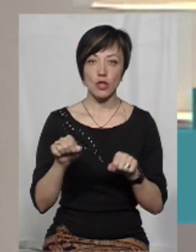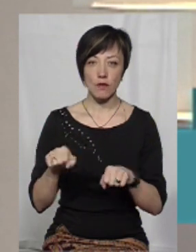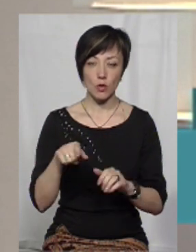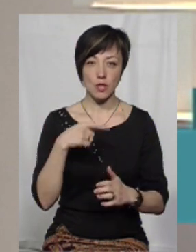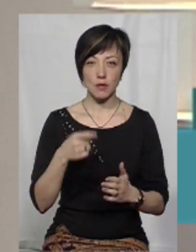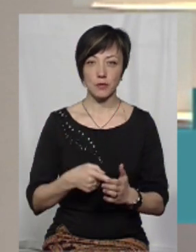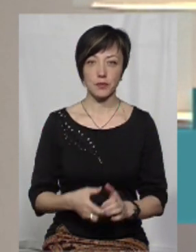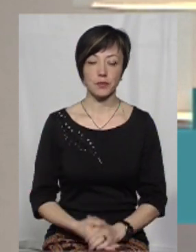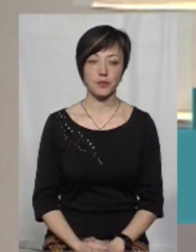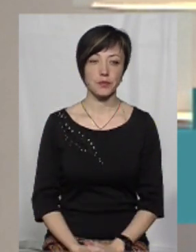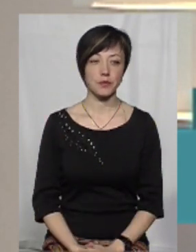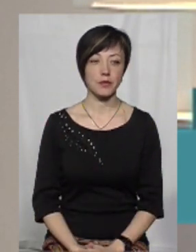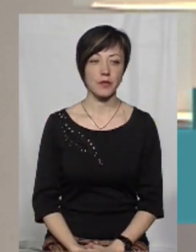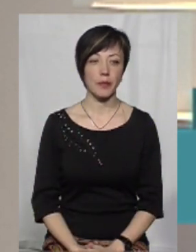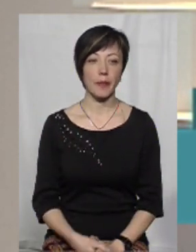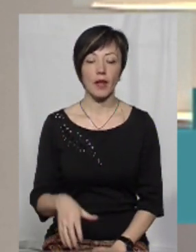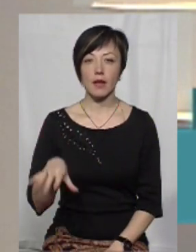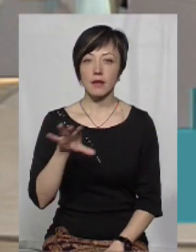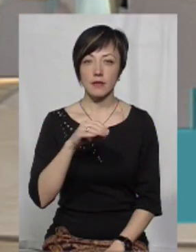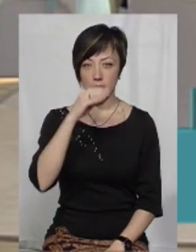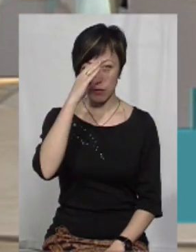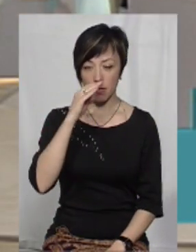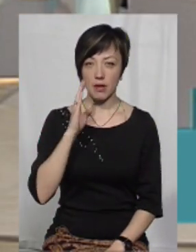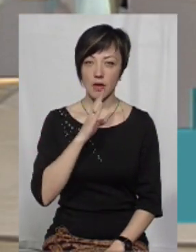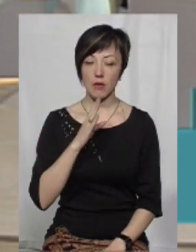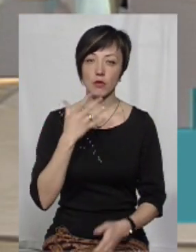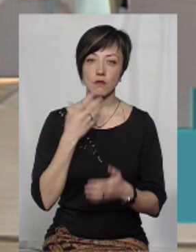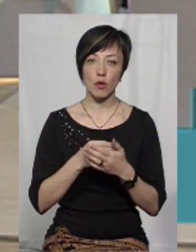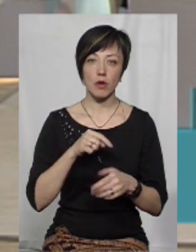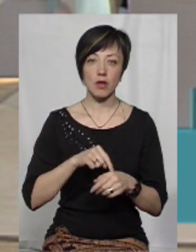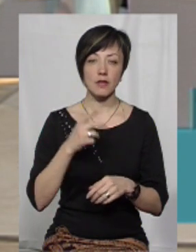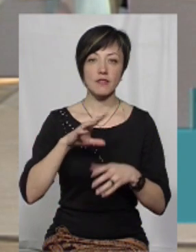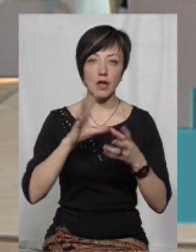можливості? Ну, всі батьки якби по-своєму реагують. Взагалі